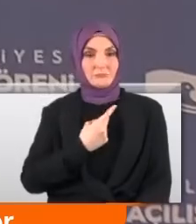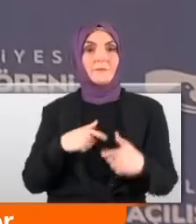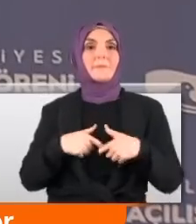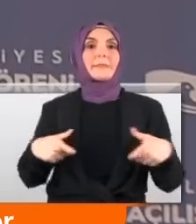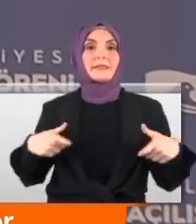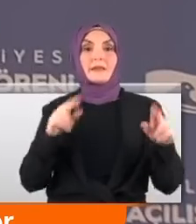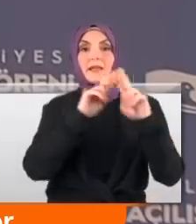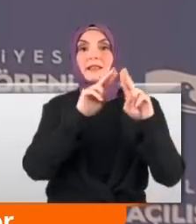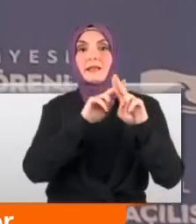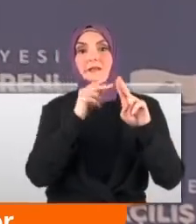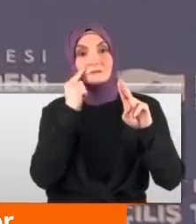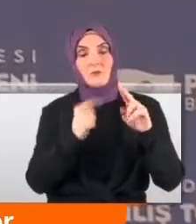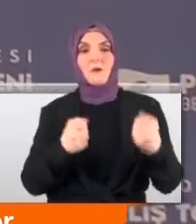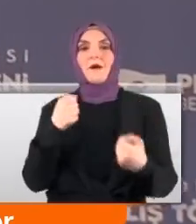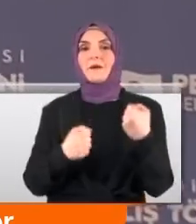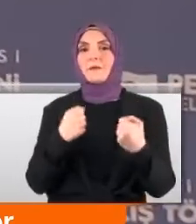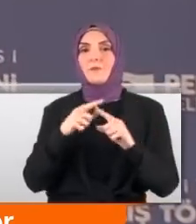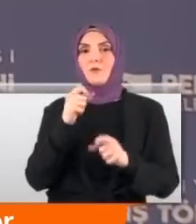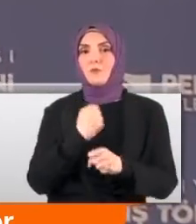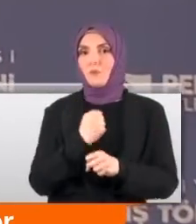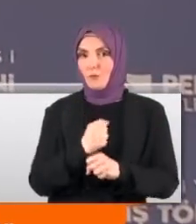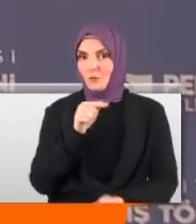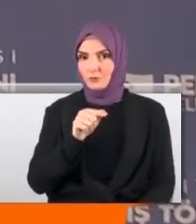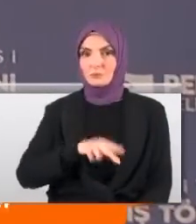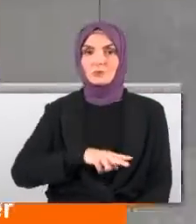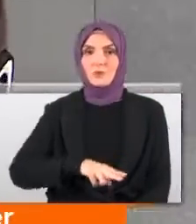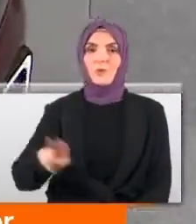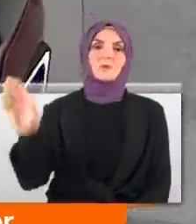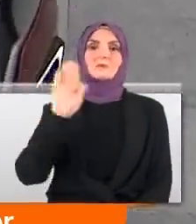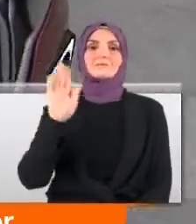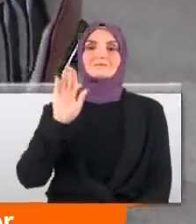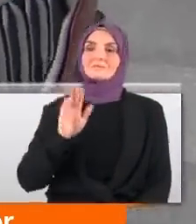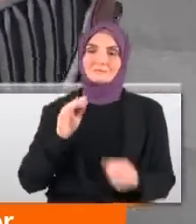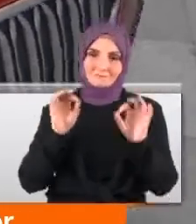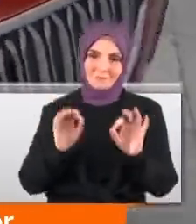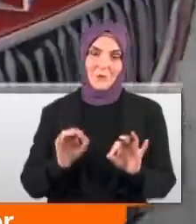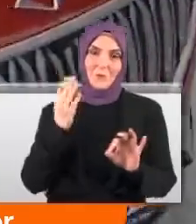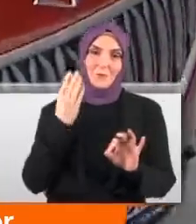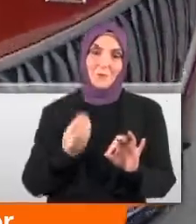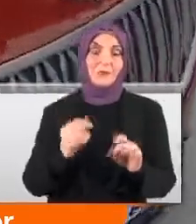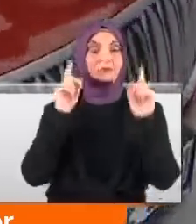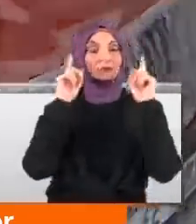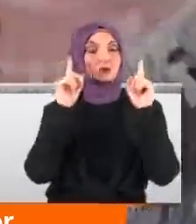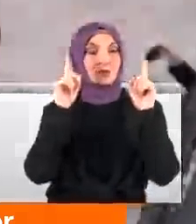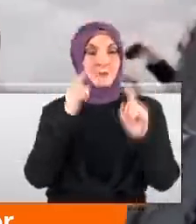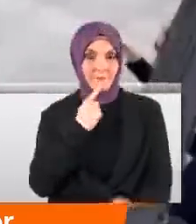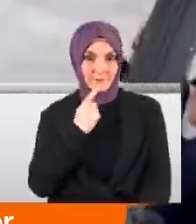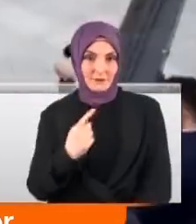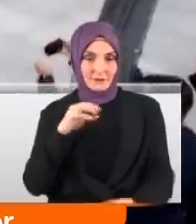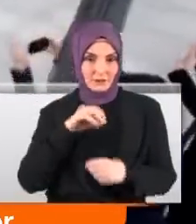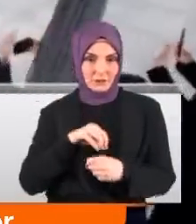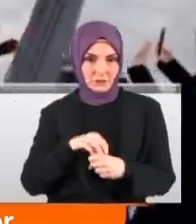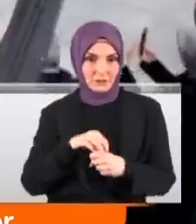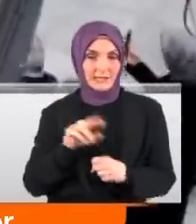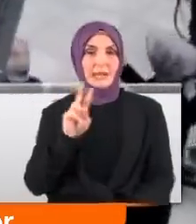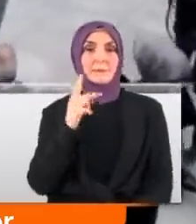elektrikli aracımız TOG'u yollara uğurladık. İnşallah bir sene içerisinde 20